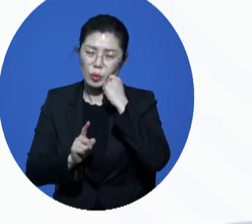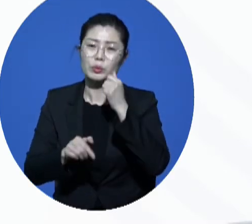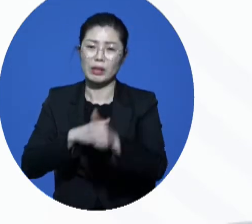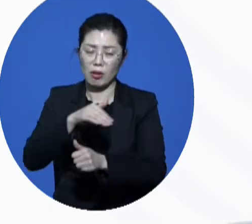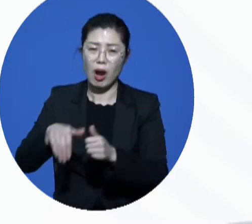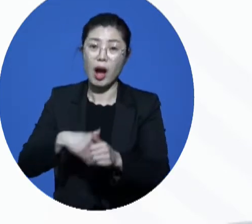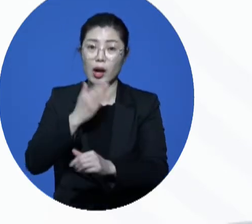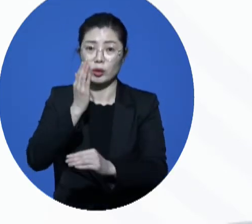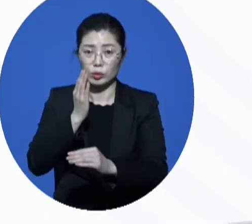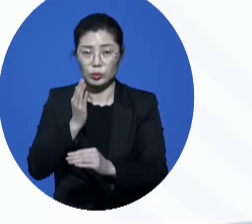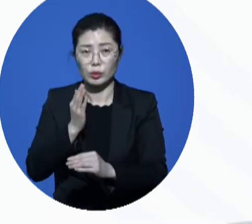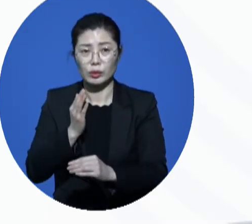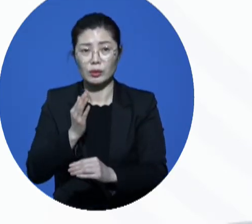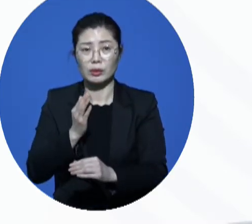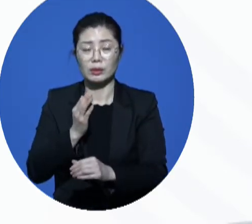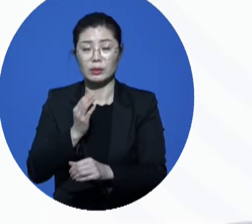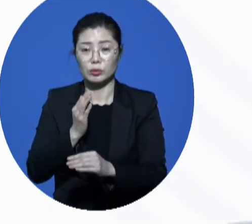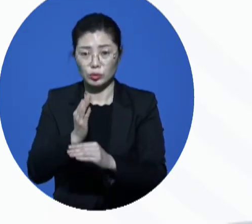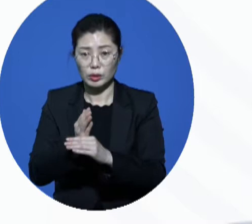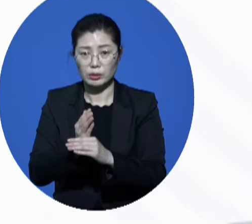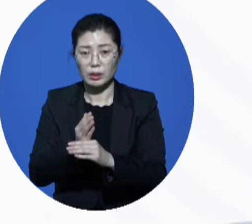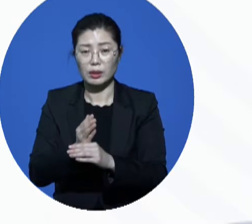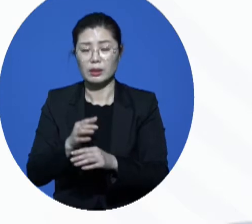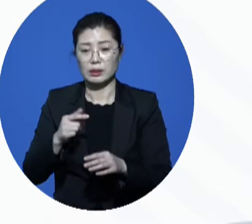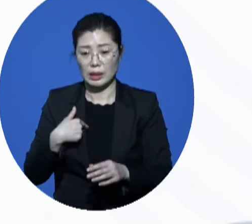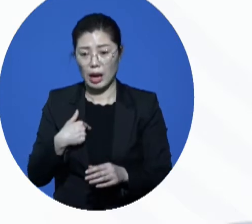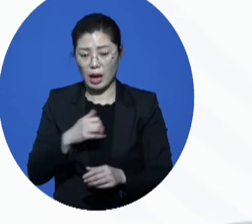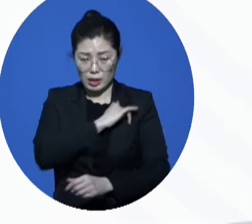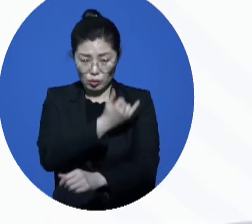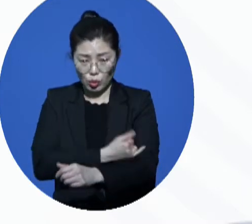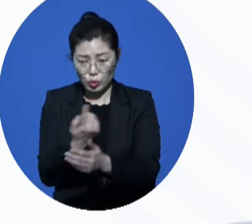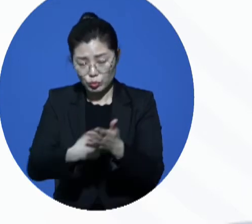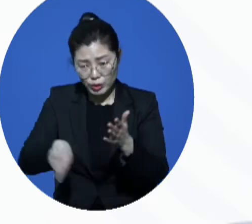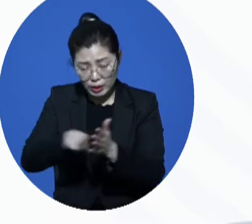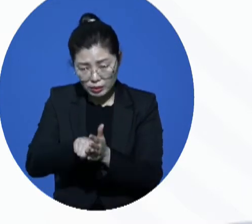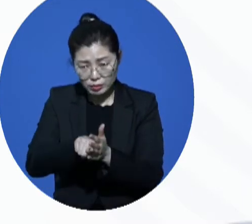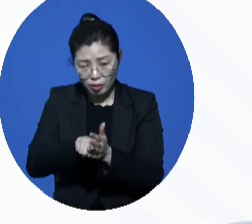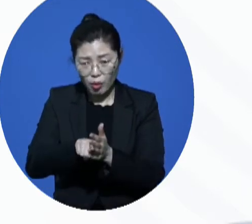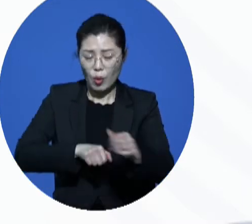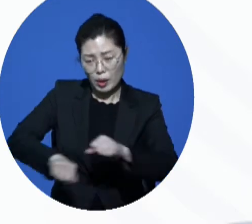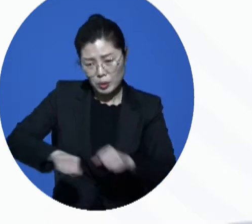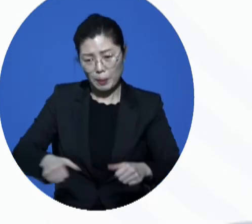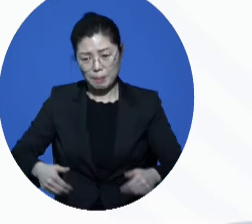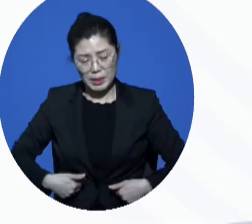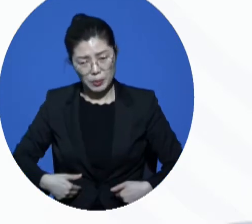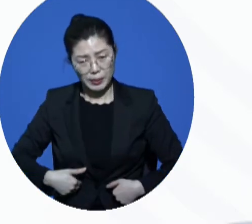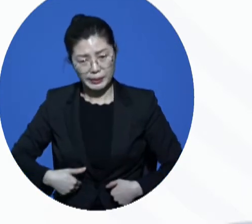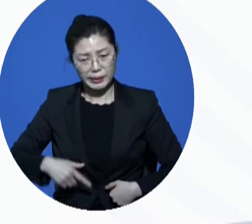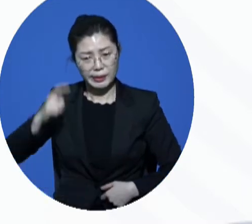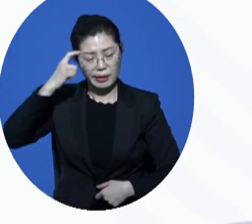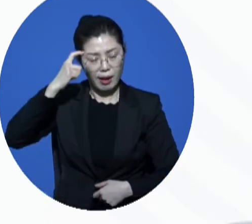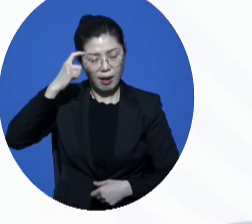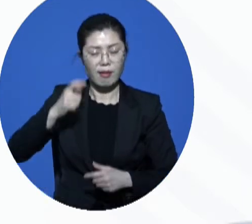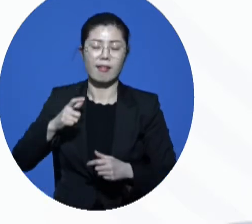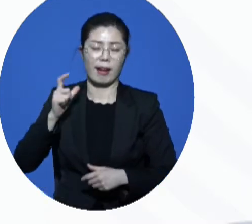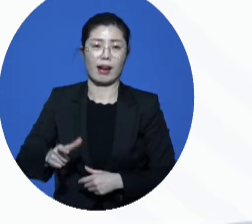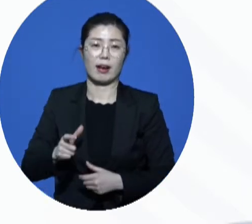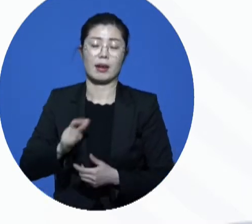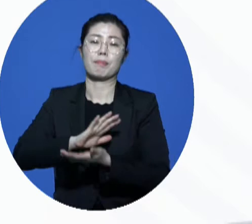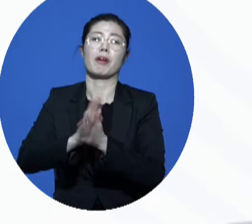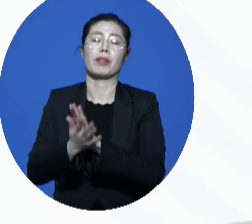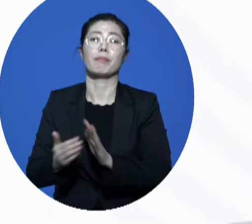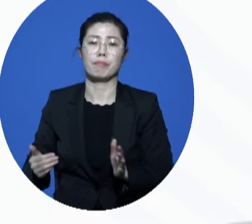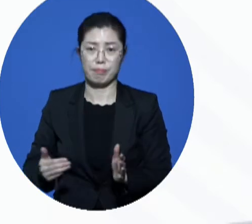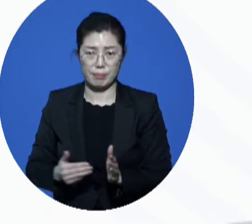오히려 이런 단절 속에서 이분이 밖에 나가야 되겠다. 나의 인권을 스스로 찾아야 되겠다라는 욕구가 더 커졌다라는 것은 어찌 보면